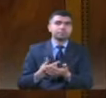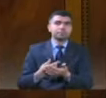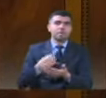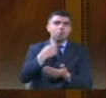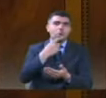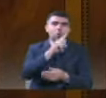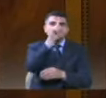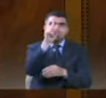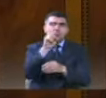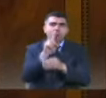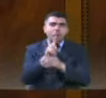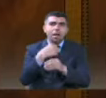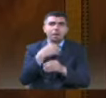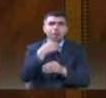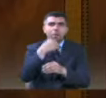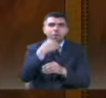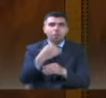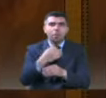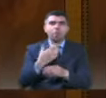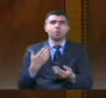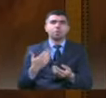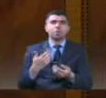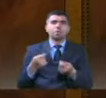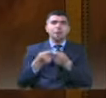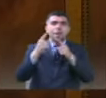كنتسائل واش كاين شي اخوان هنا كيعتقدوا باللي